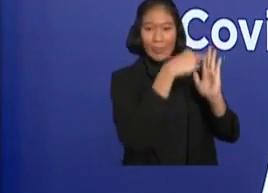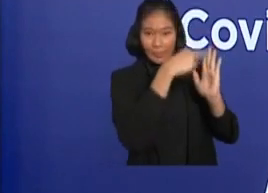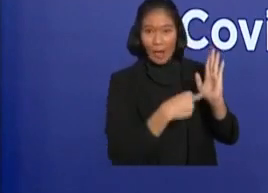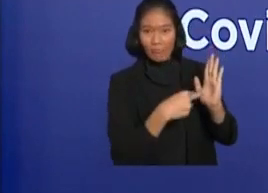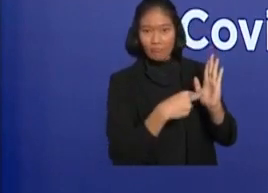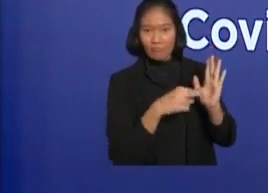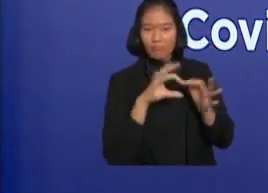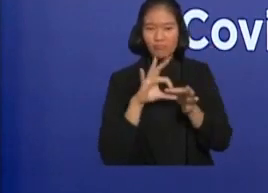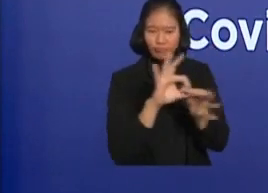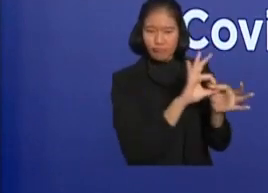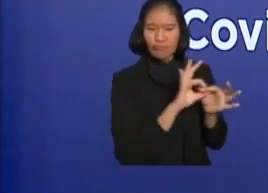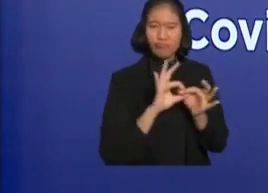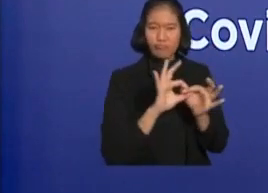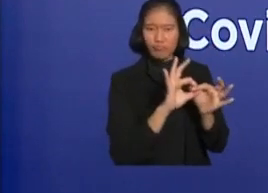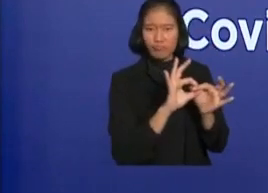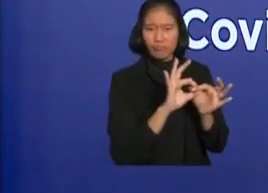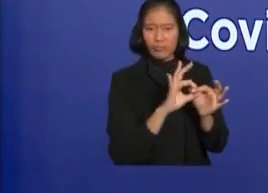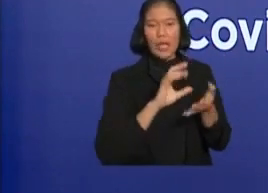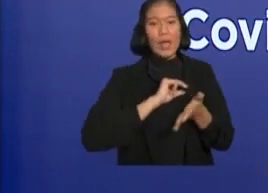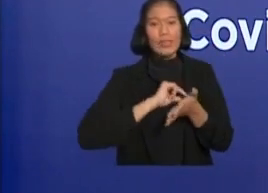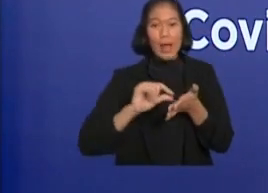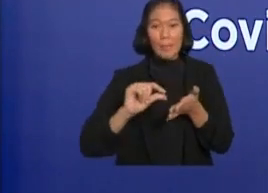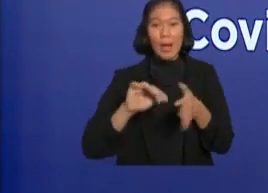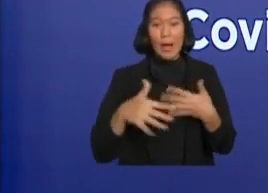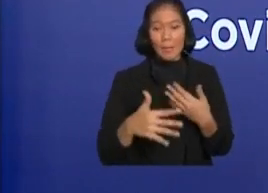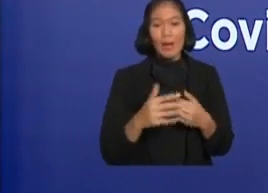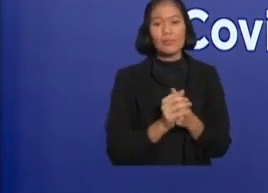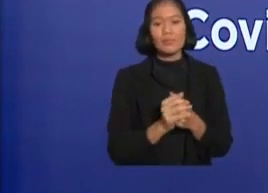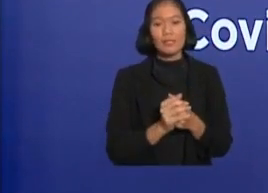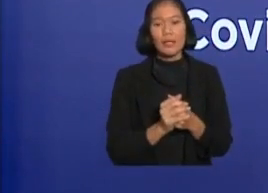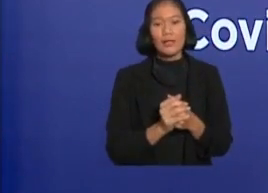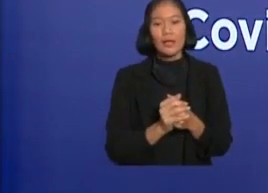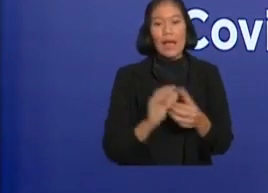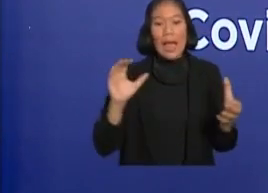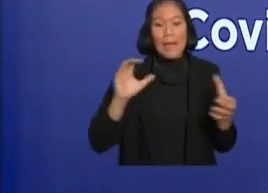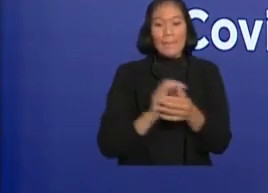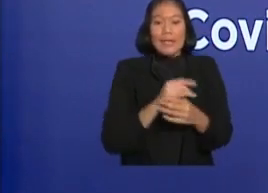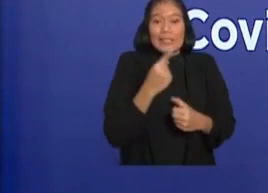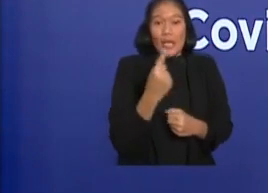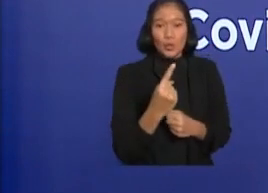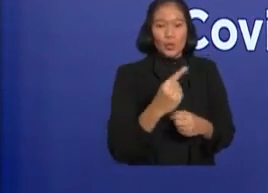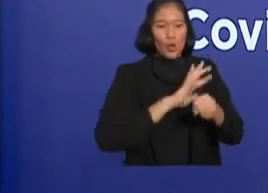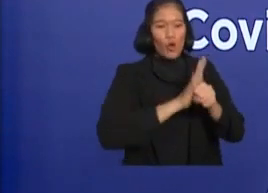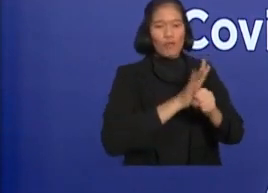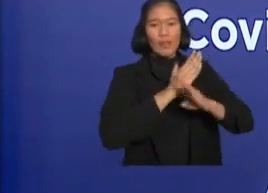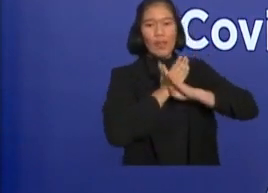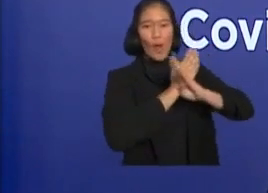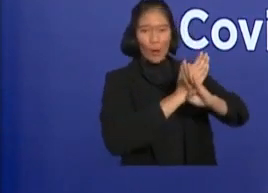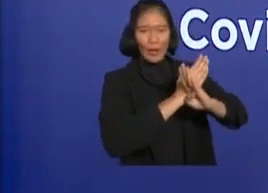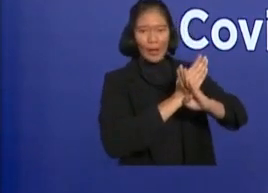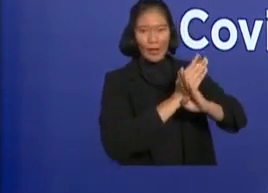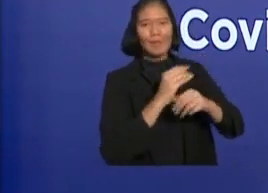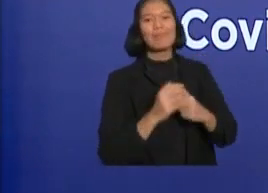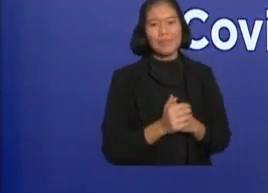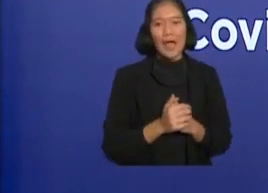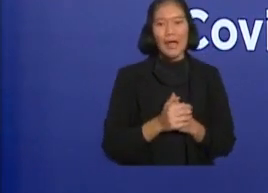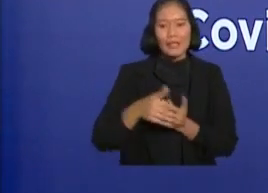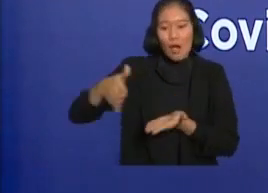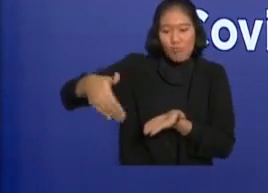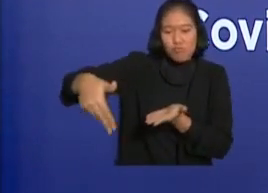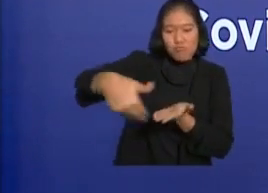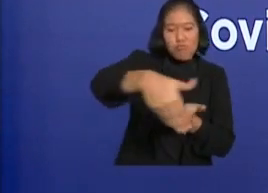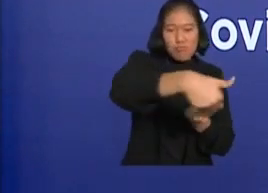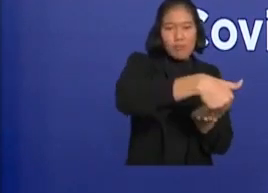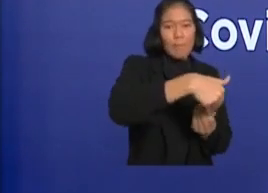terintegrasi yang disebut bersatu lawan djokovic dan disini data dikumpulkan